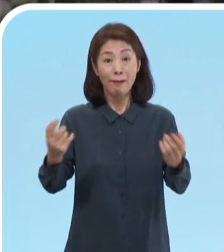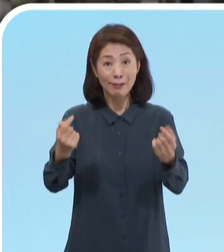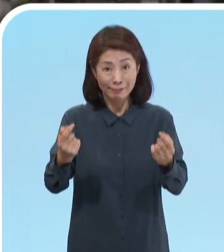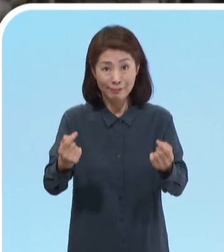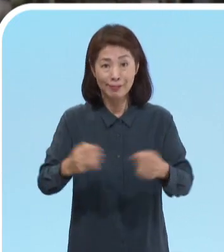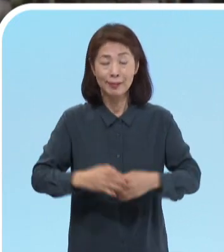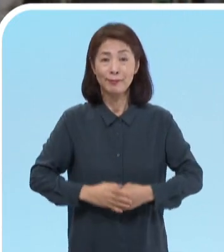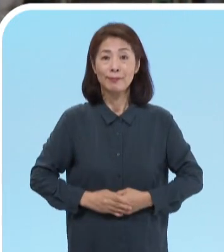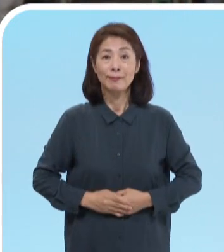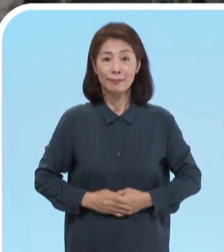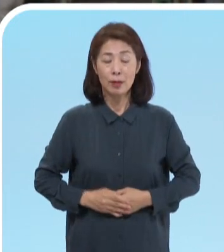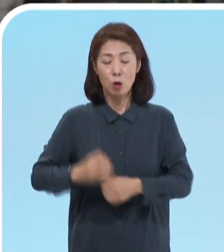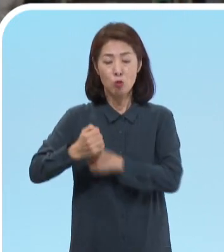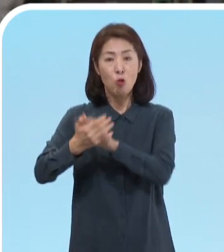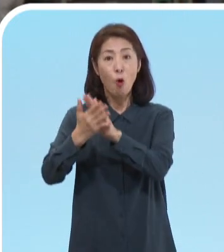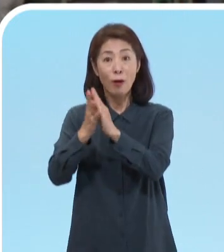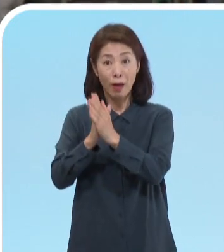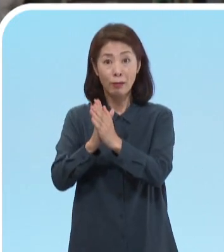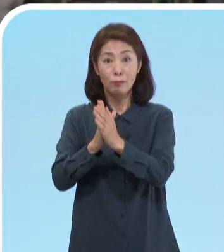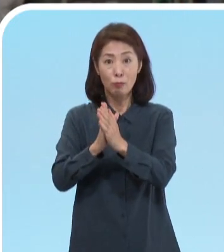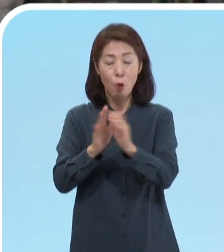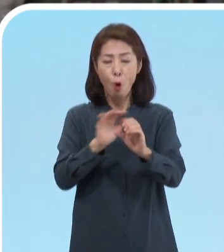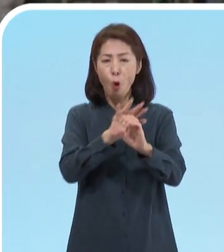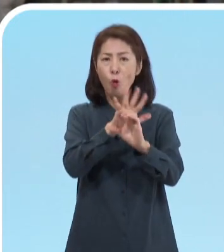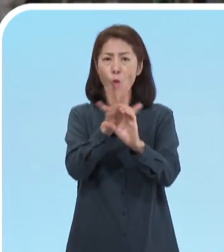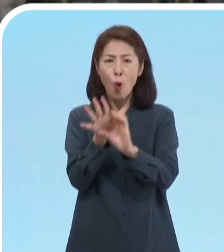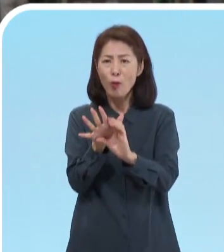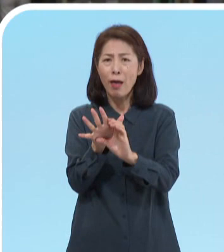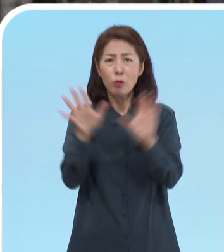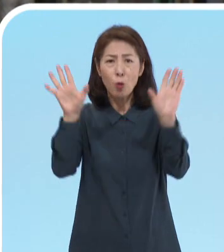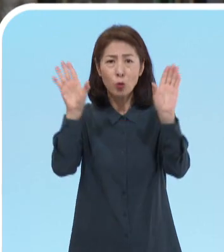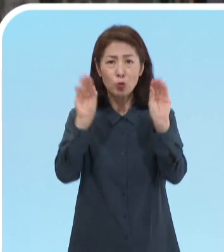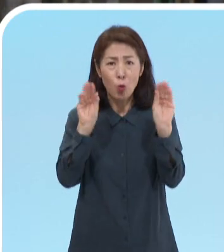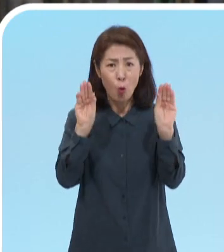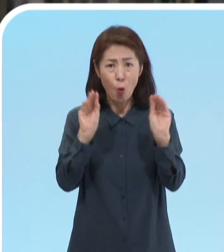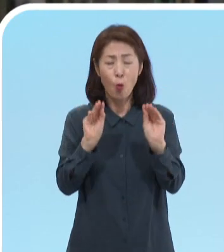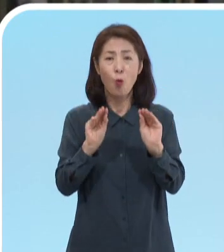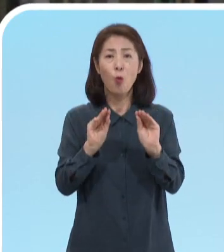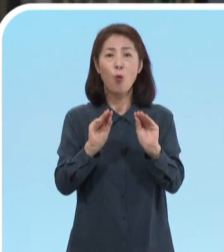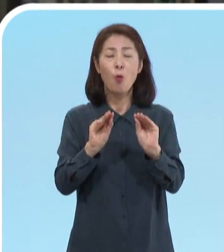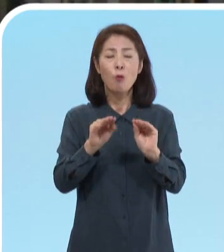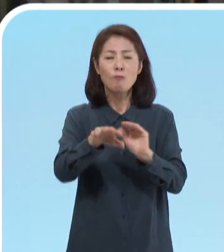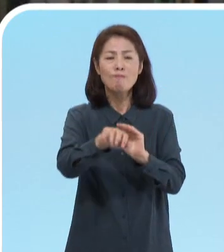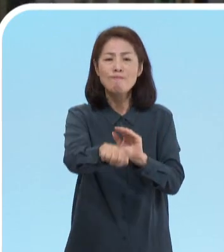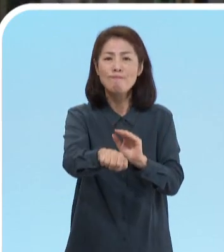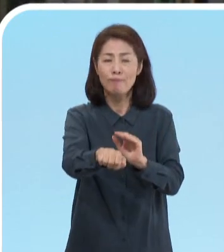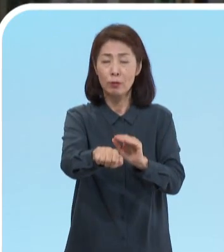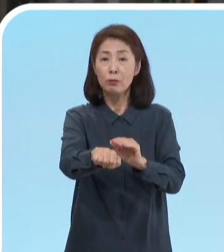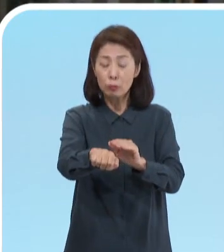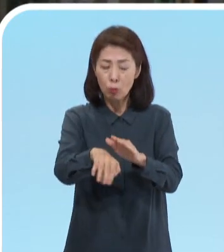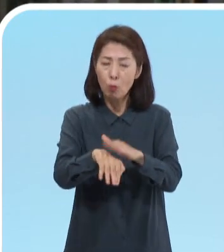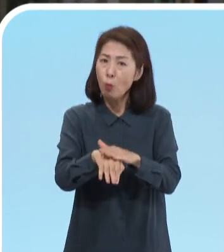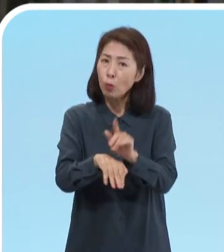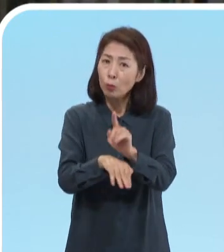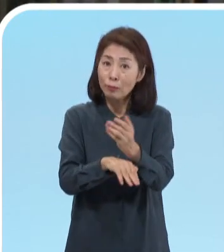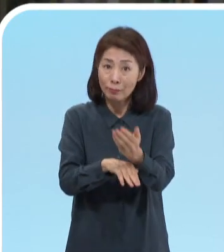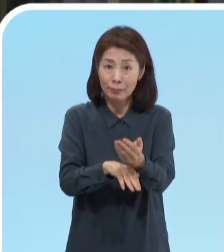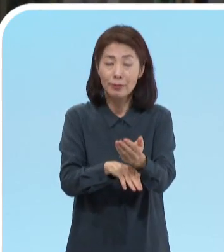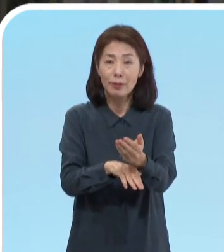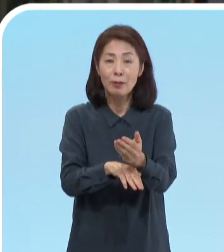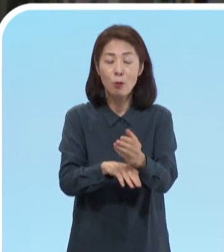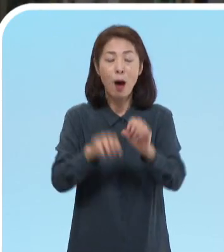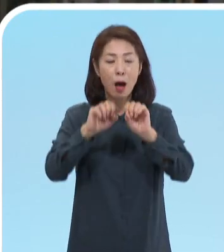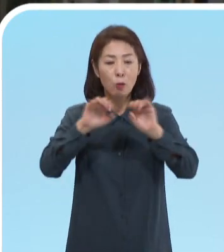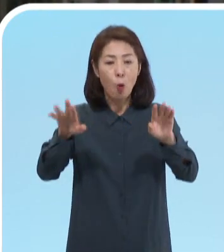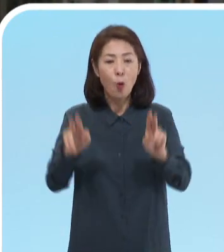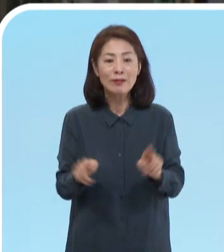いろいろ溢れております。兵庫県の新型コロナについての情報はどうしたら手に入るねんということで、広